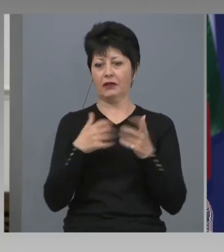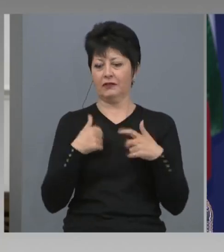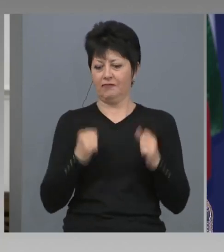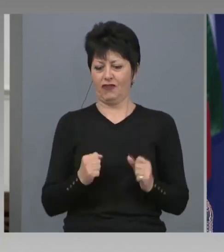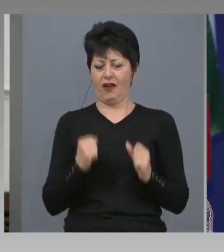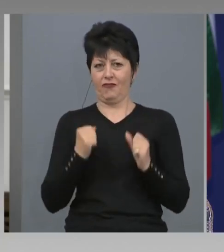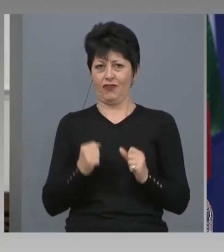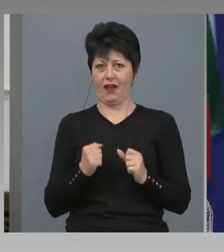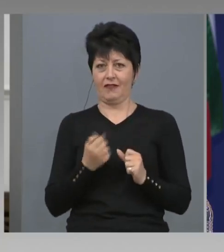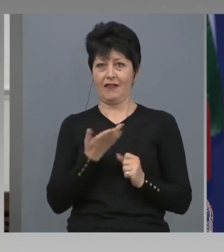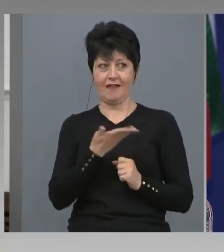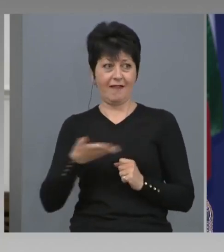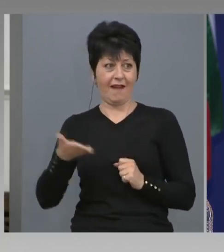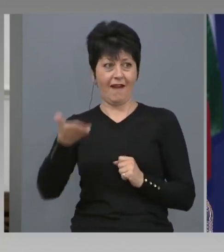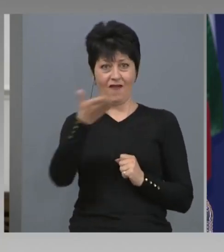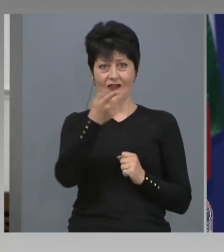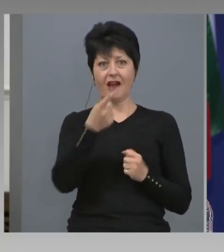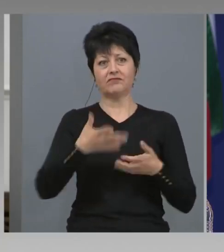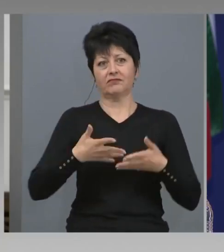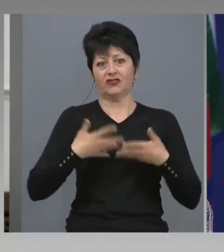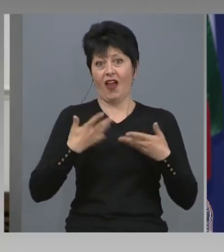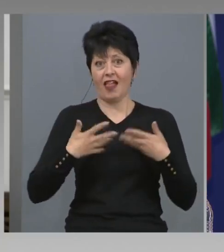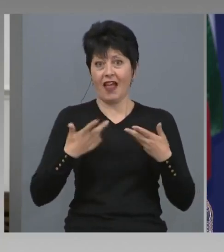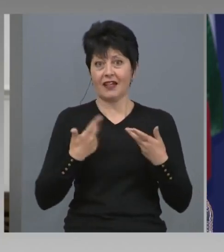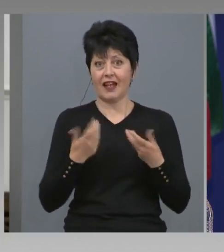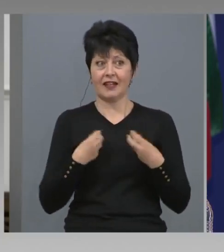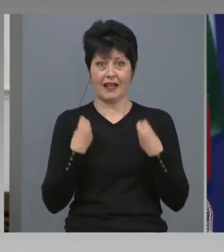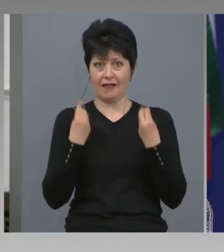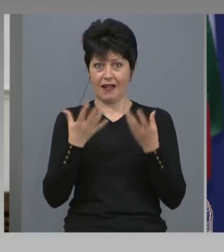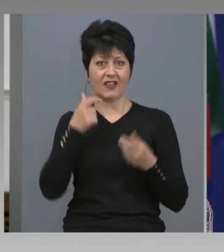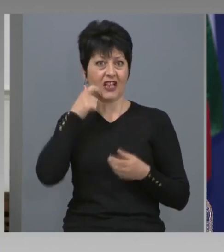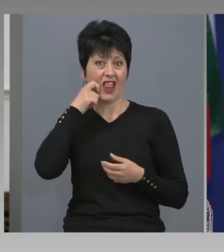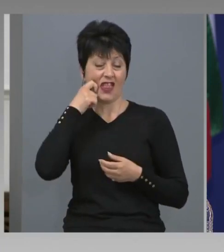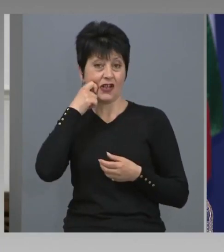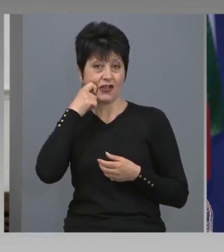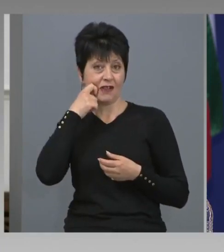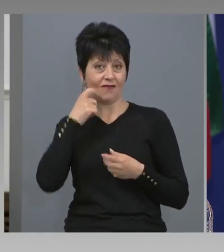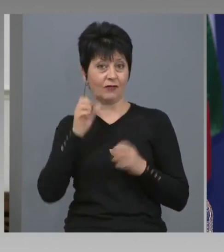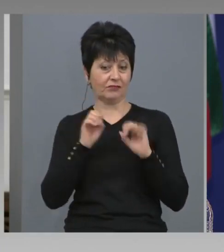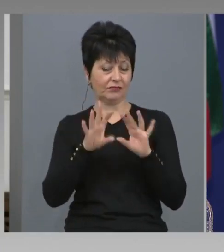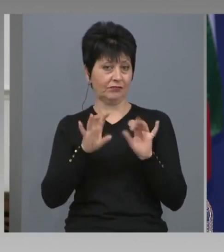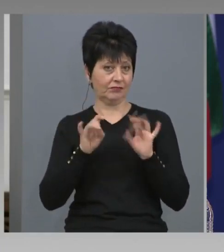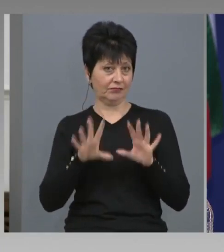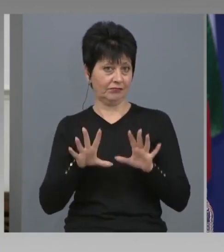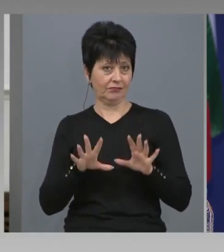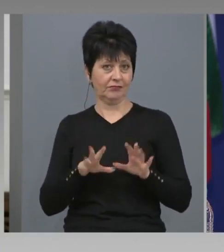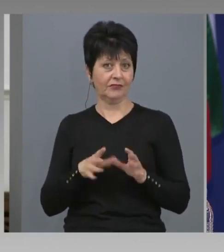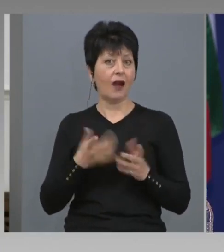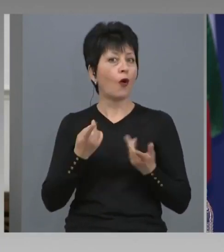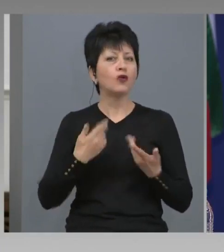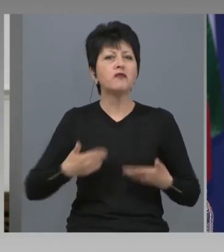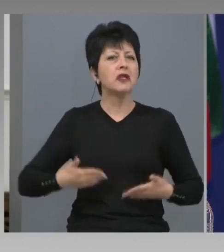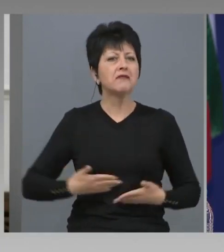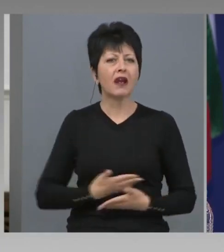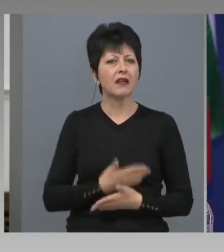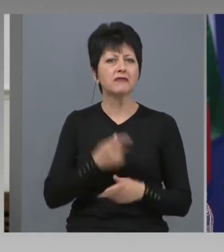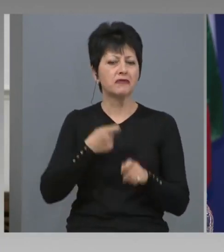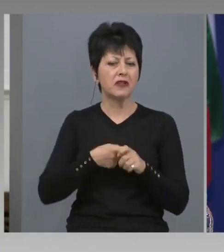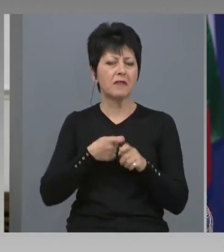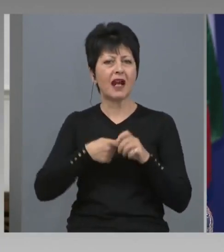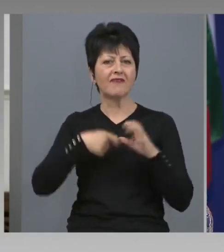желание ни давате на живо. Може спокойно да ни давате, който после му интересно си направи репортаж да си пусне, ваша